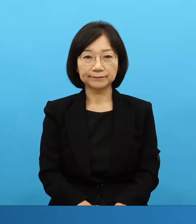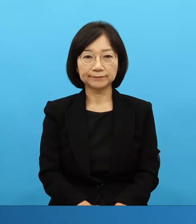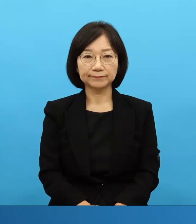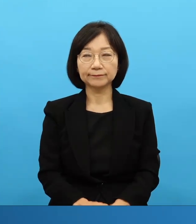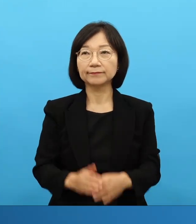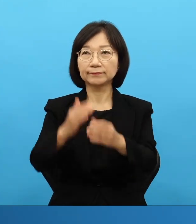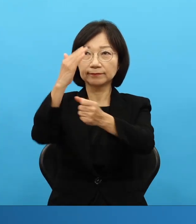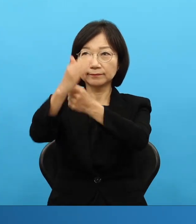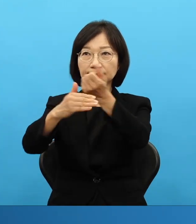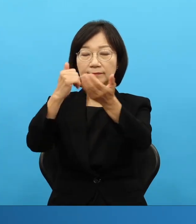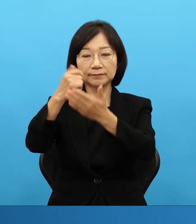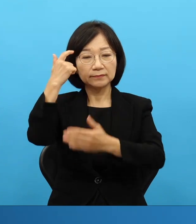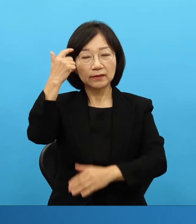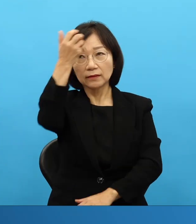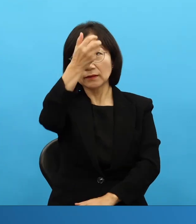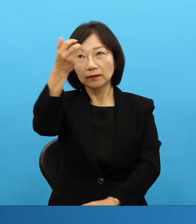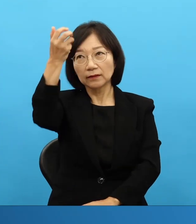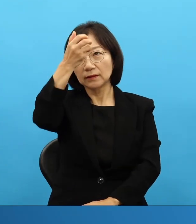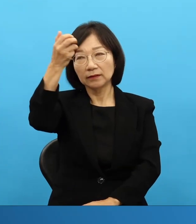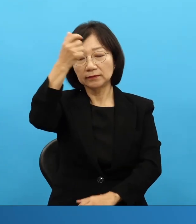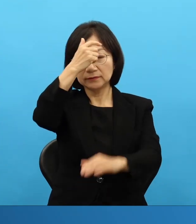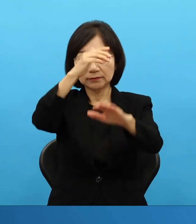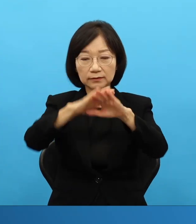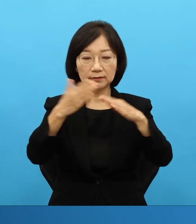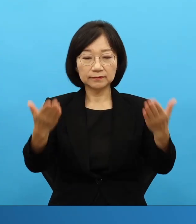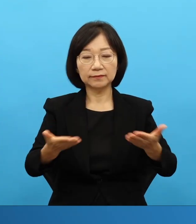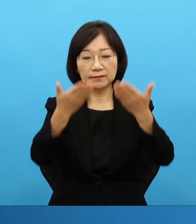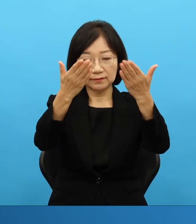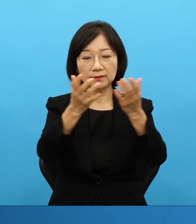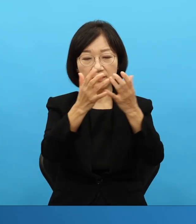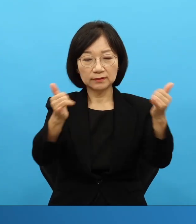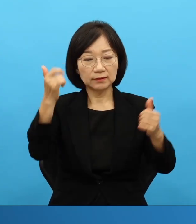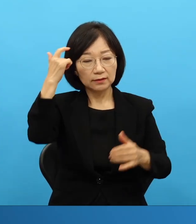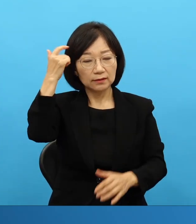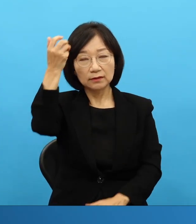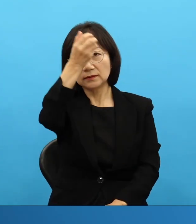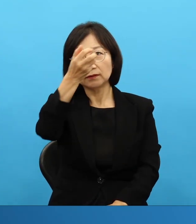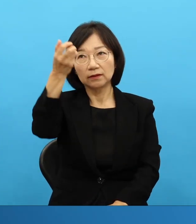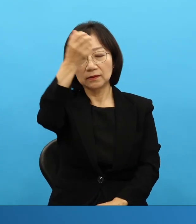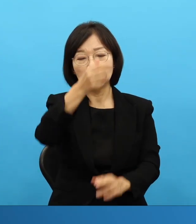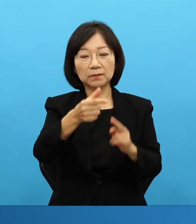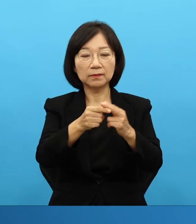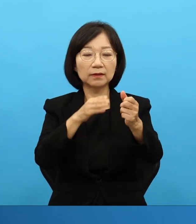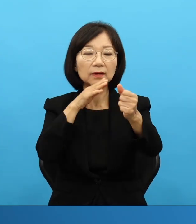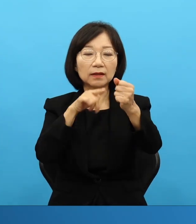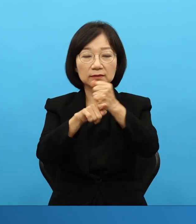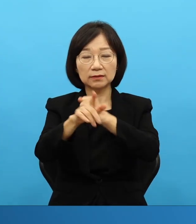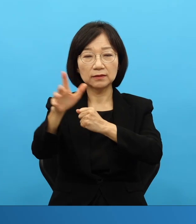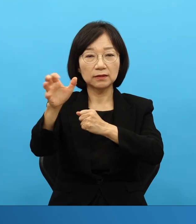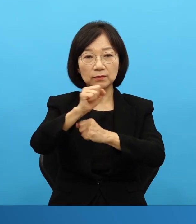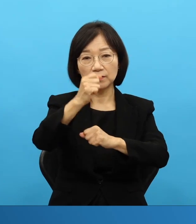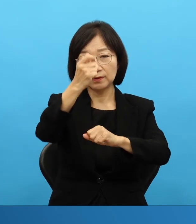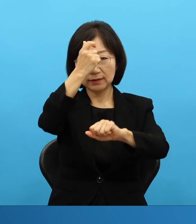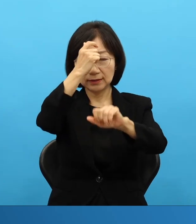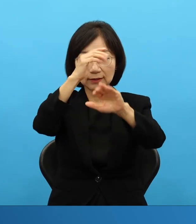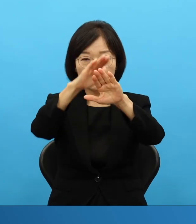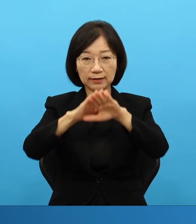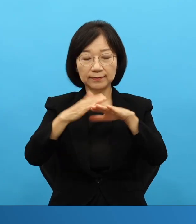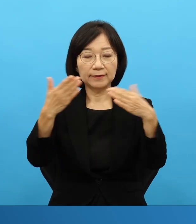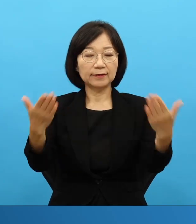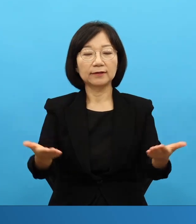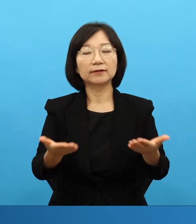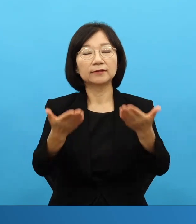하나님은 영이시니 예배하는 자가 영과 진리로 예배할지니라. 아멘. God is spirit, and his worshippers must worship in spirit and in